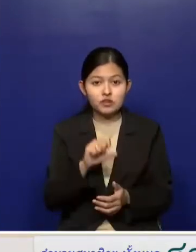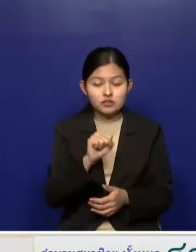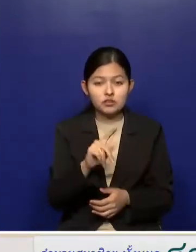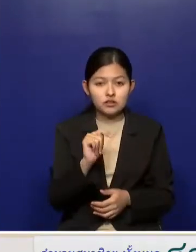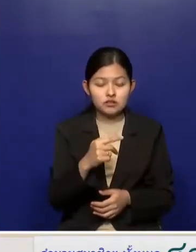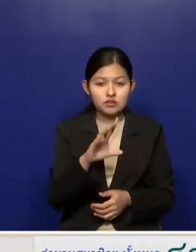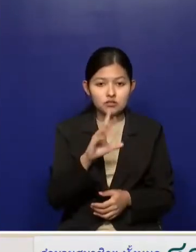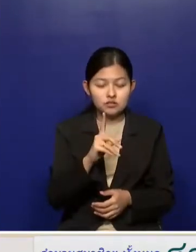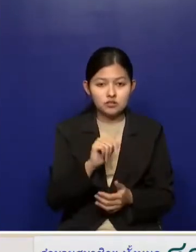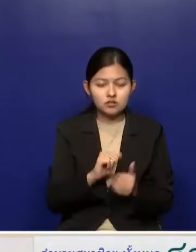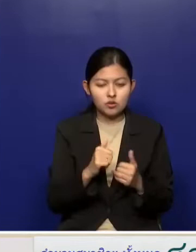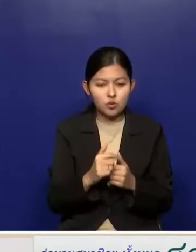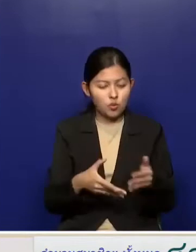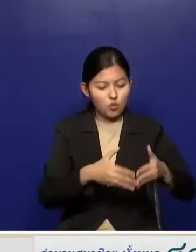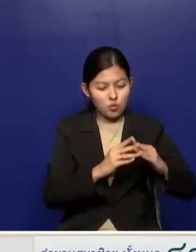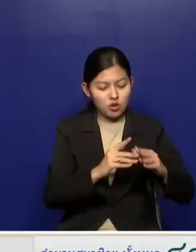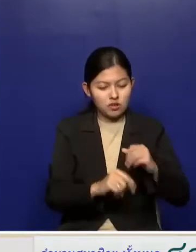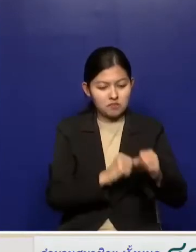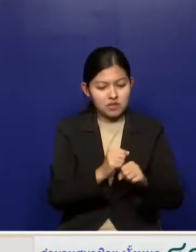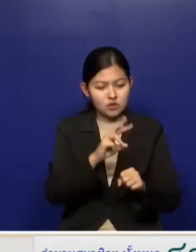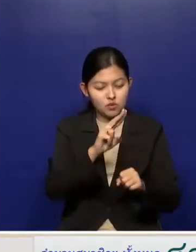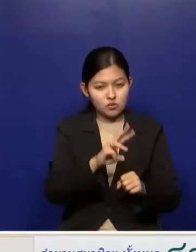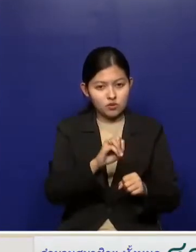Alt politicallyจริๆ